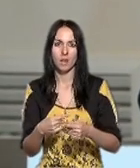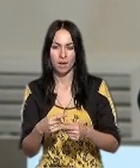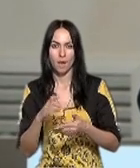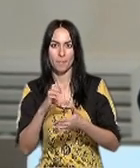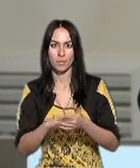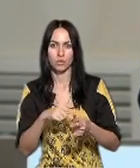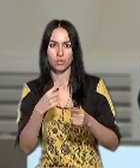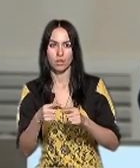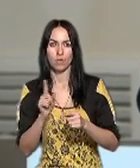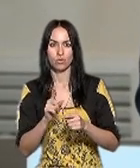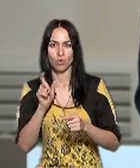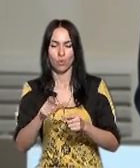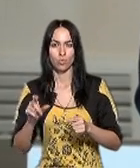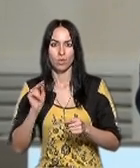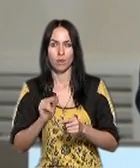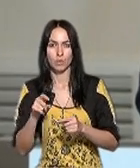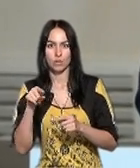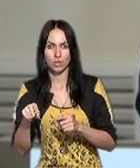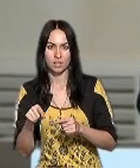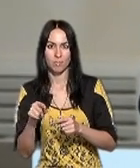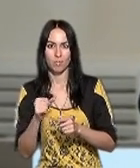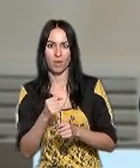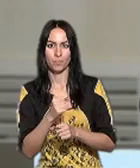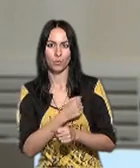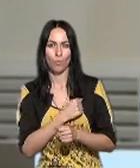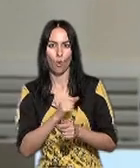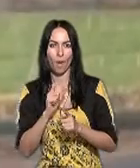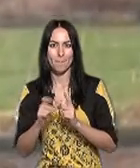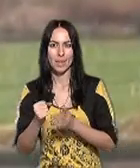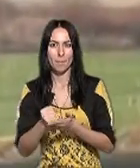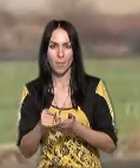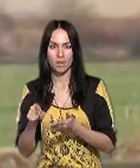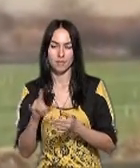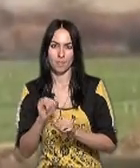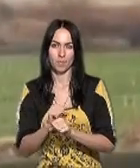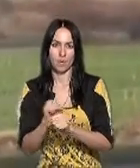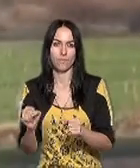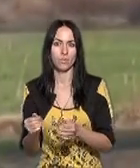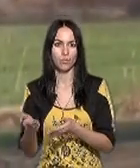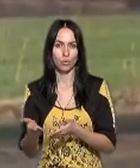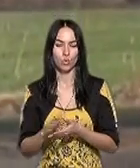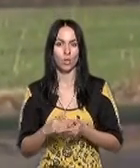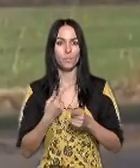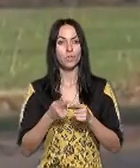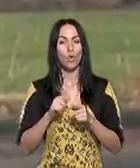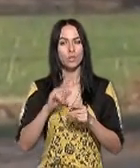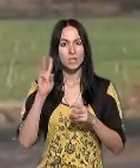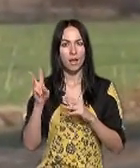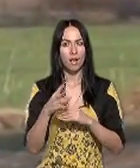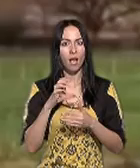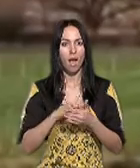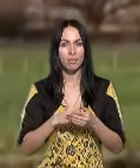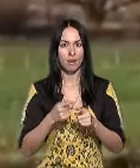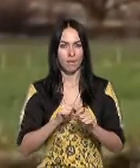працювали з цими боєприпасами. Ми саме кваліфікований злочин розслідуємо. Це кадри тих вибухів. Все